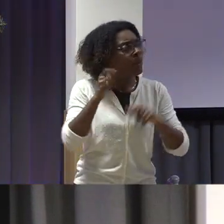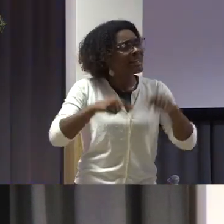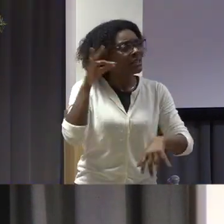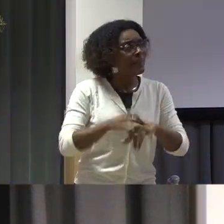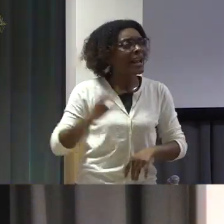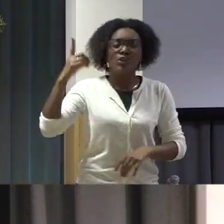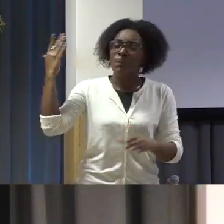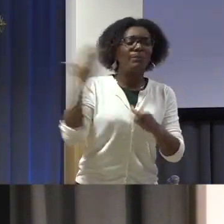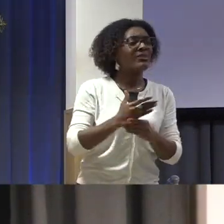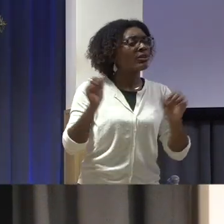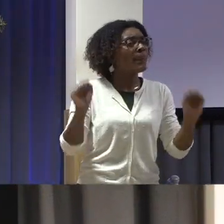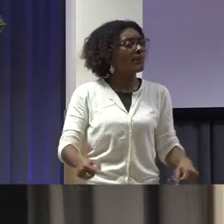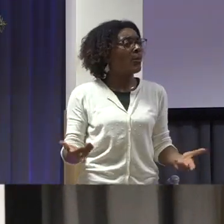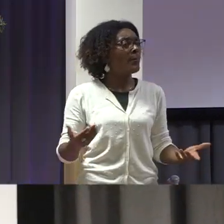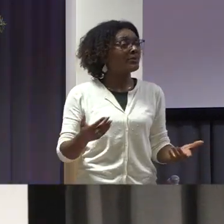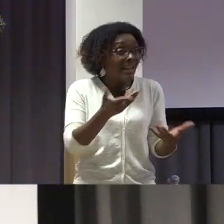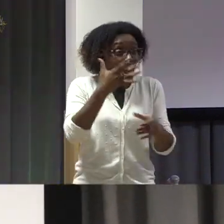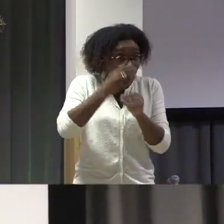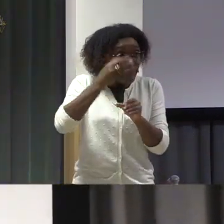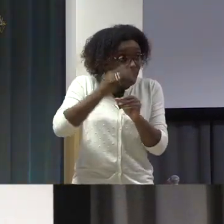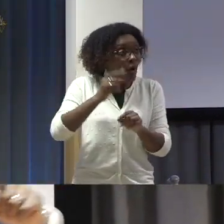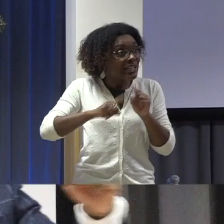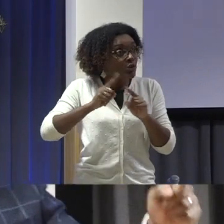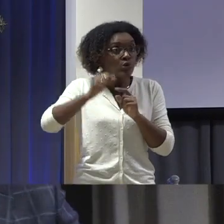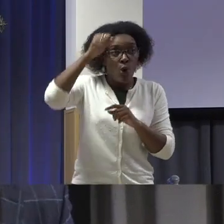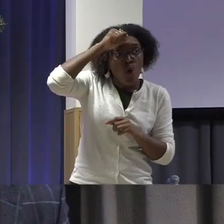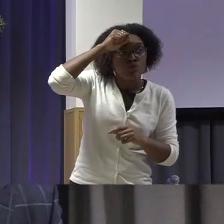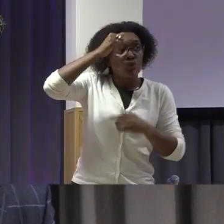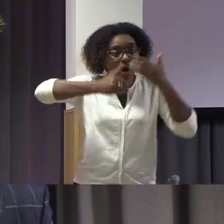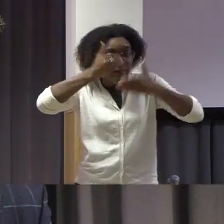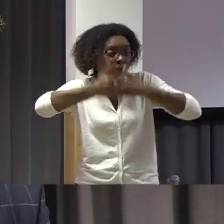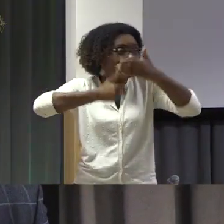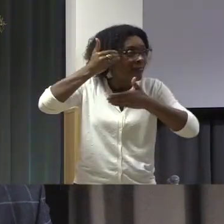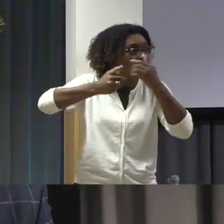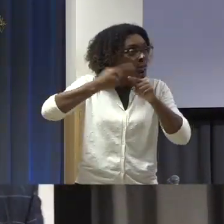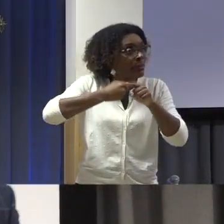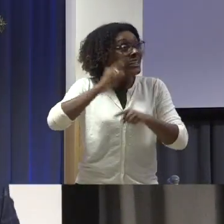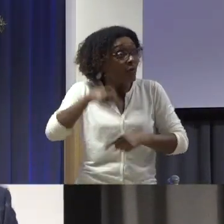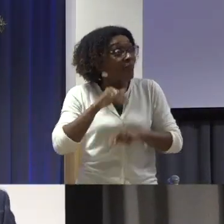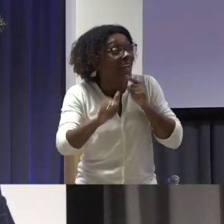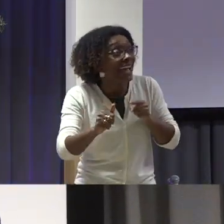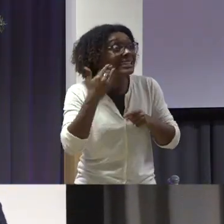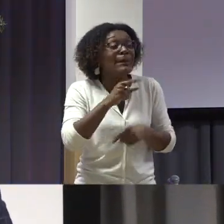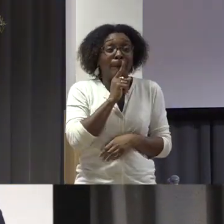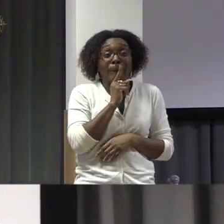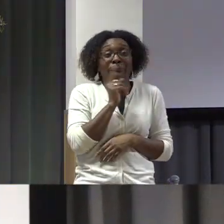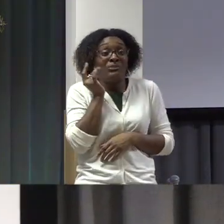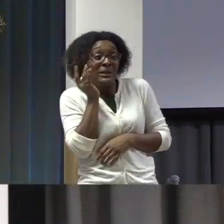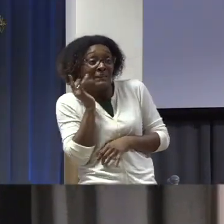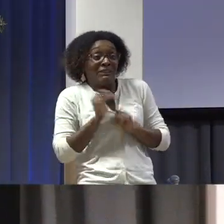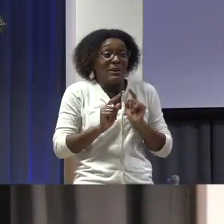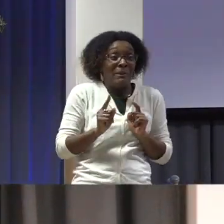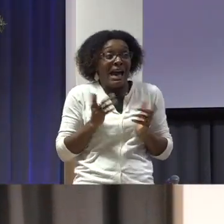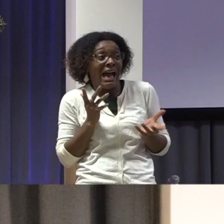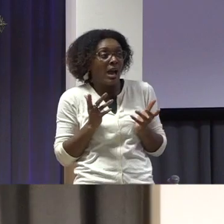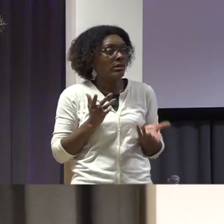c'est là que vous apprendrez des choses cela que vous découvrirez des choses saoudi mais au fait j'essayais seulement